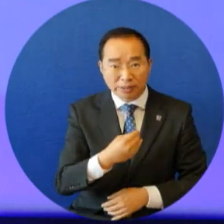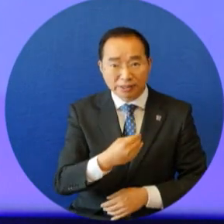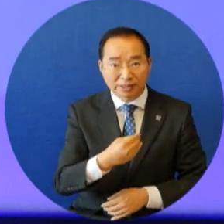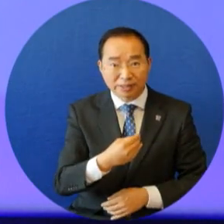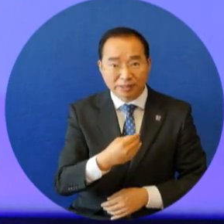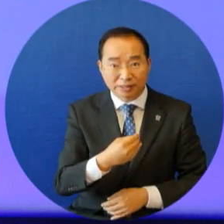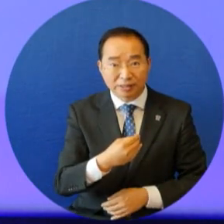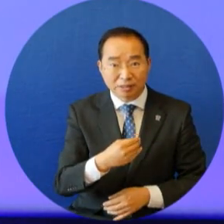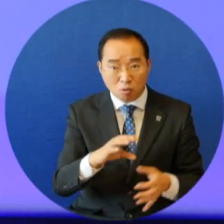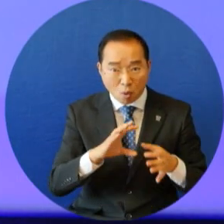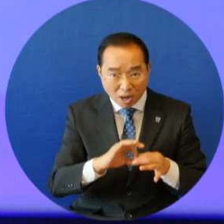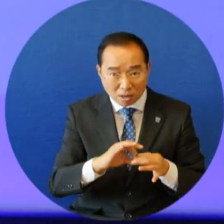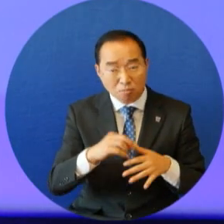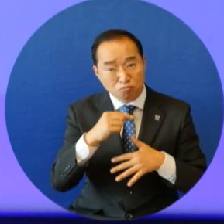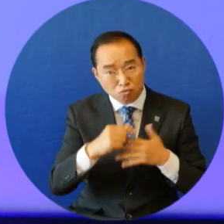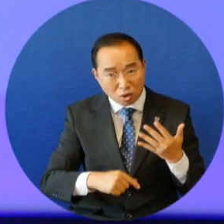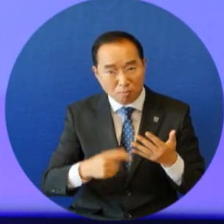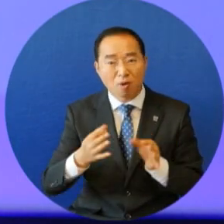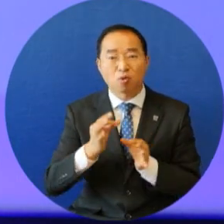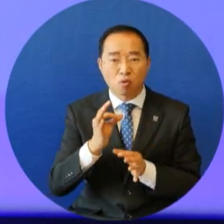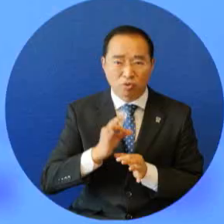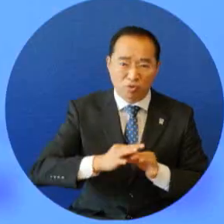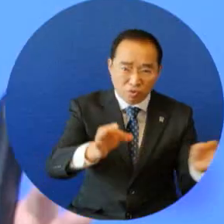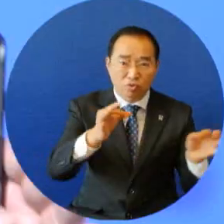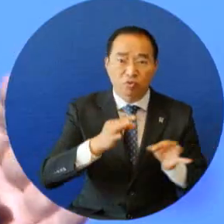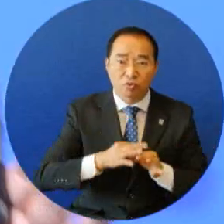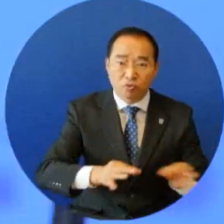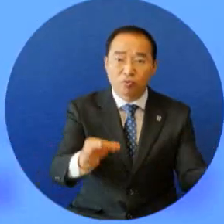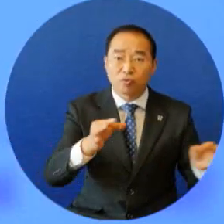사회복지 그 프로그램 등등을 해서